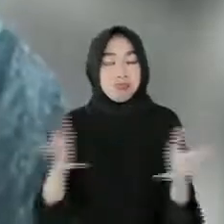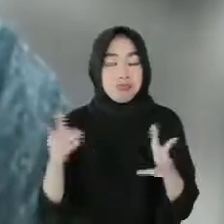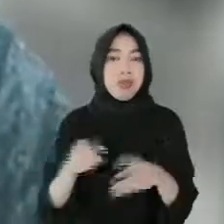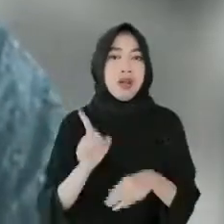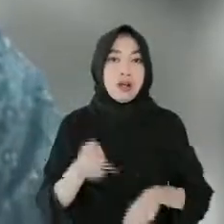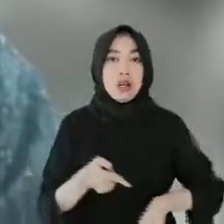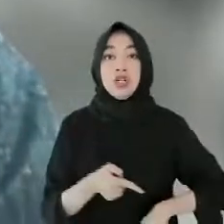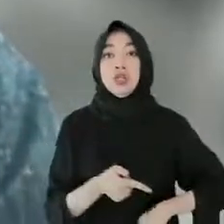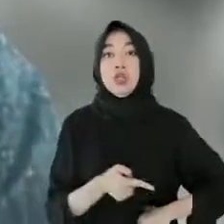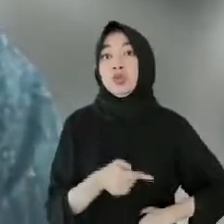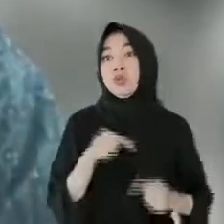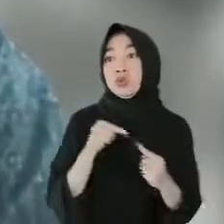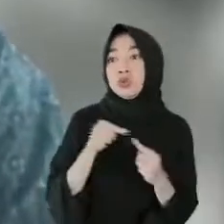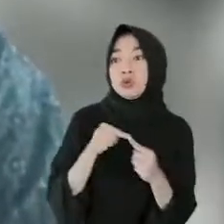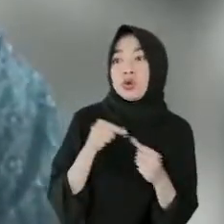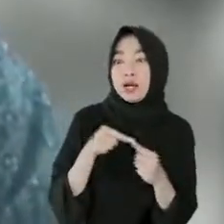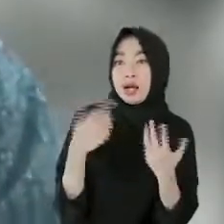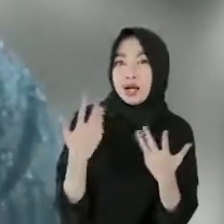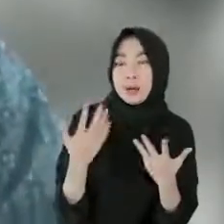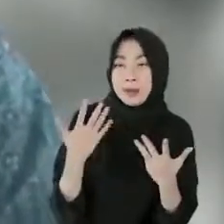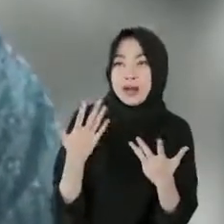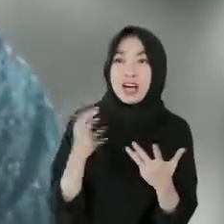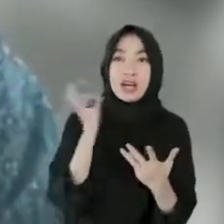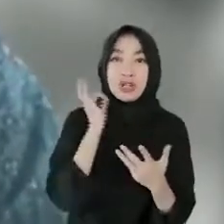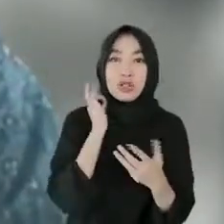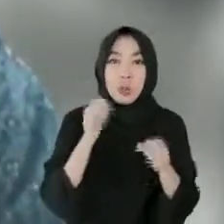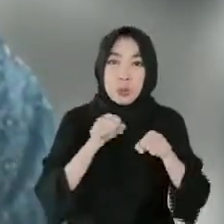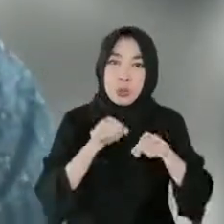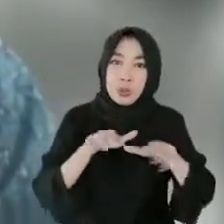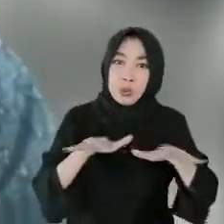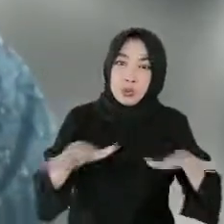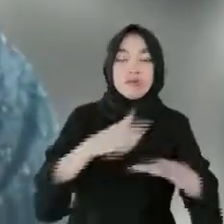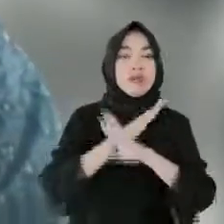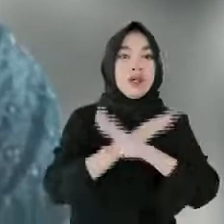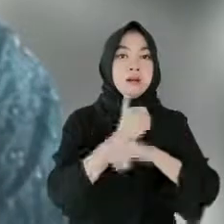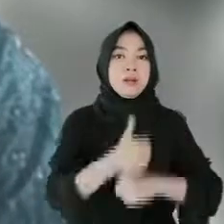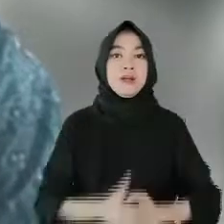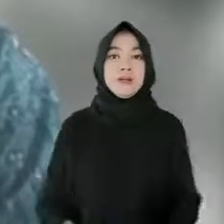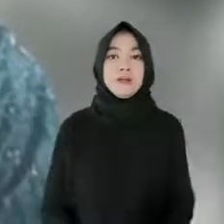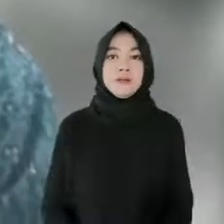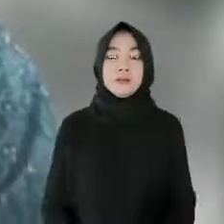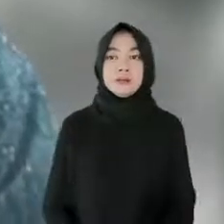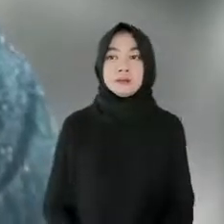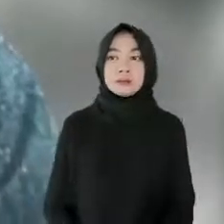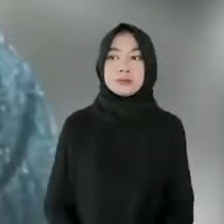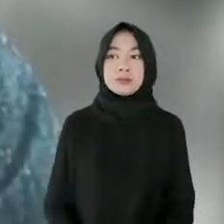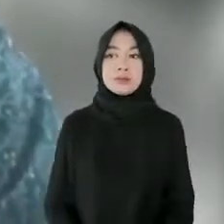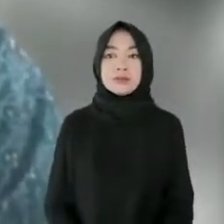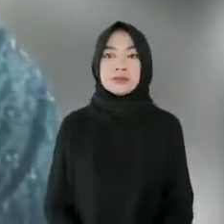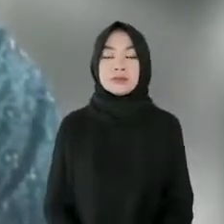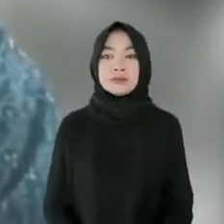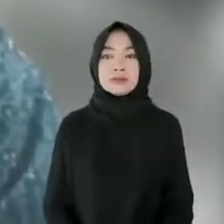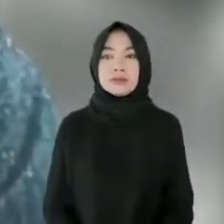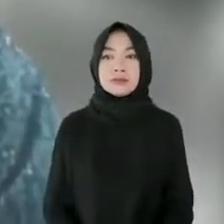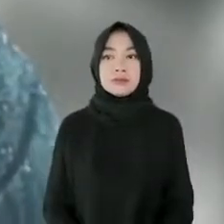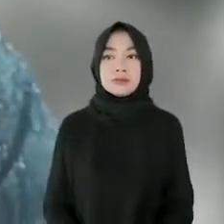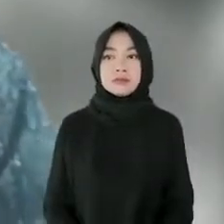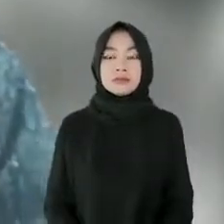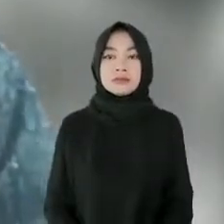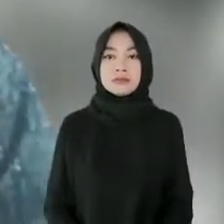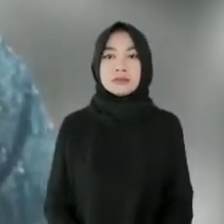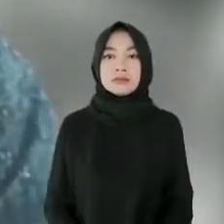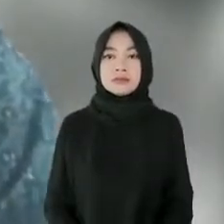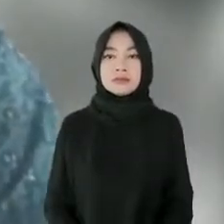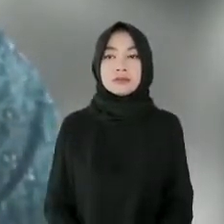bisa mengurangi resiko-resiko yang disampaikan teka-teki Mas Roy pompa paint ikan